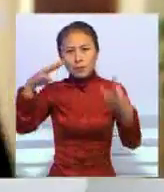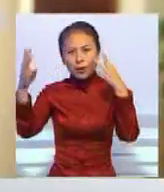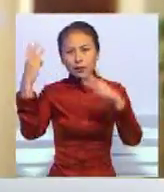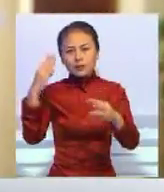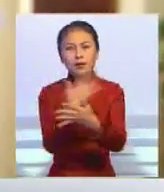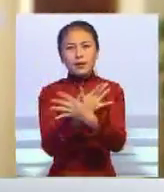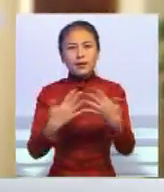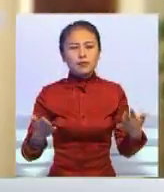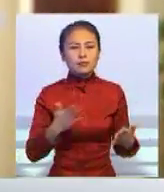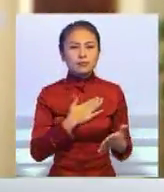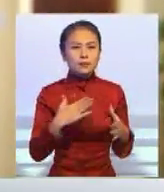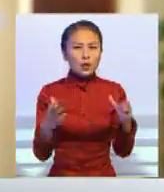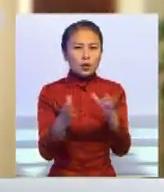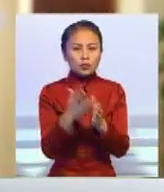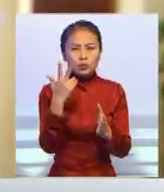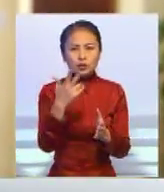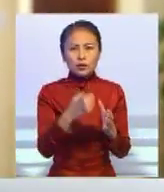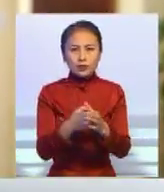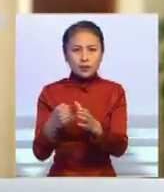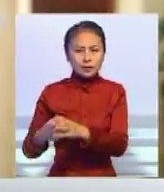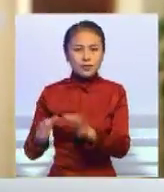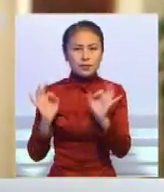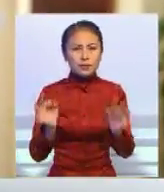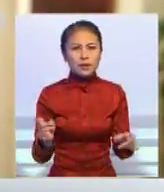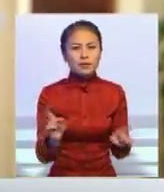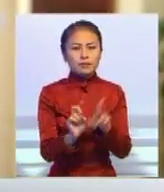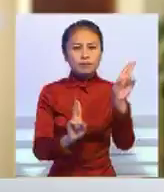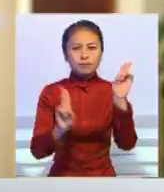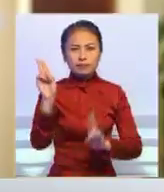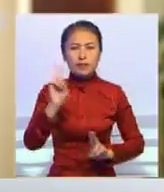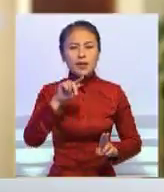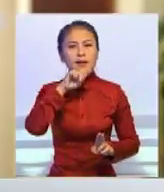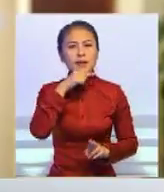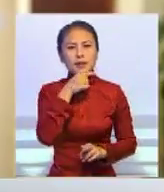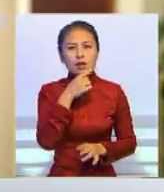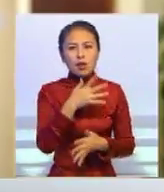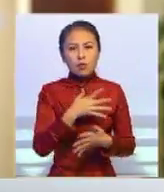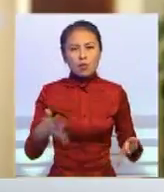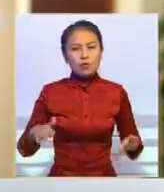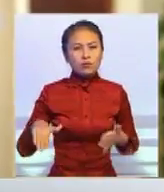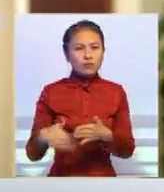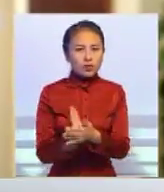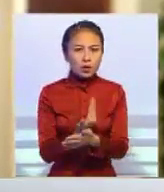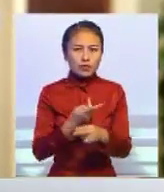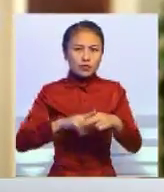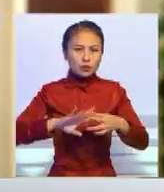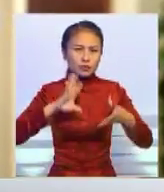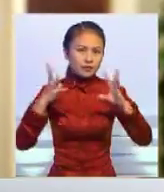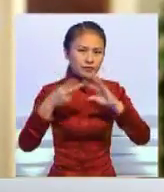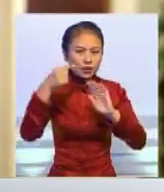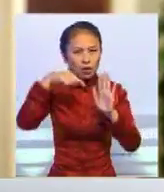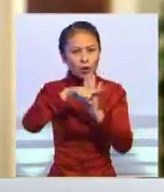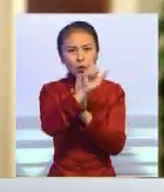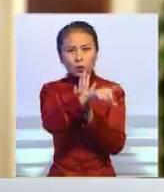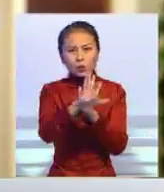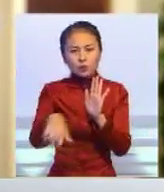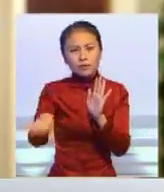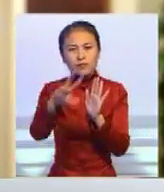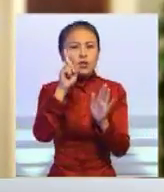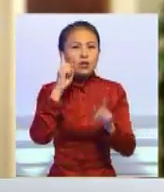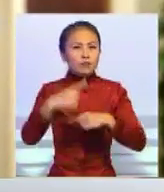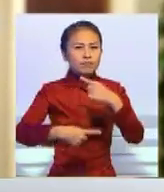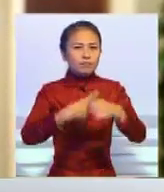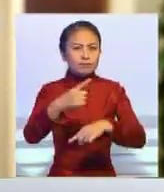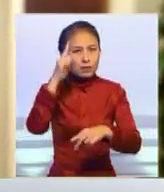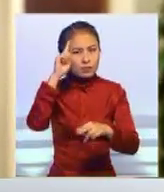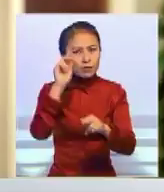модернизацияның үш компоненті – саяси сфераны, саяси жүйені, экономикалық жүйені жаңарту. Оның ішінде қоғамның, жас ұрпақтың